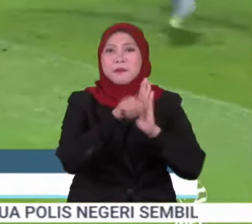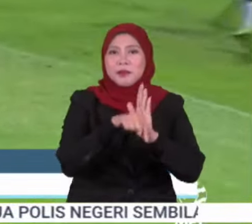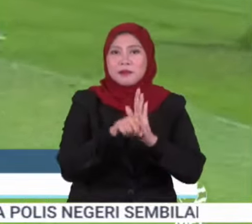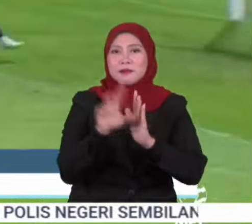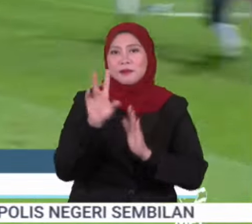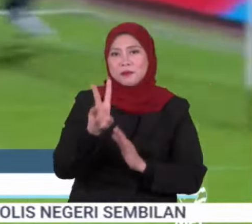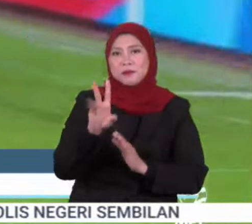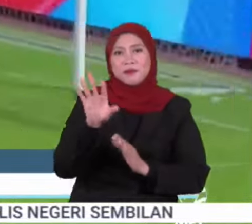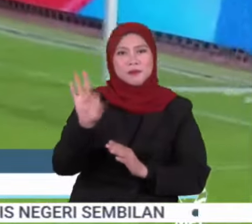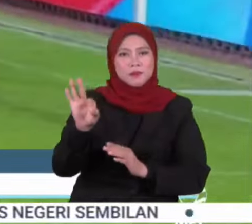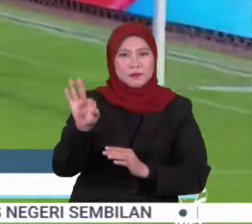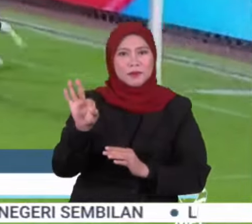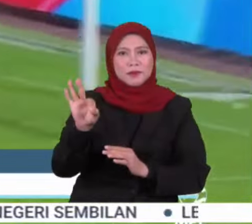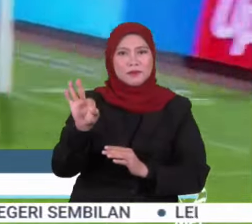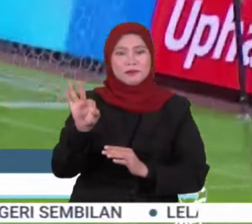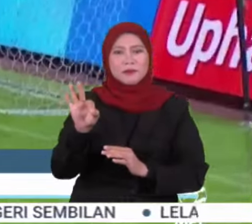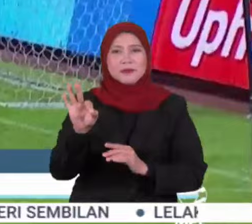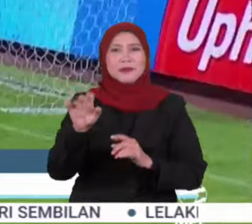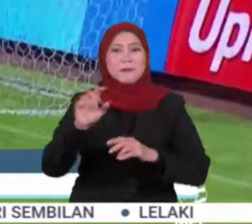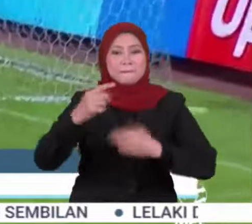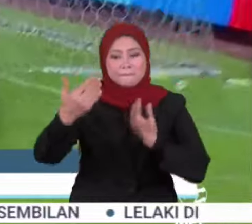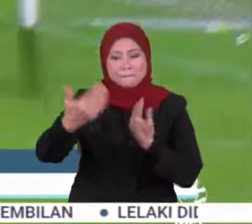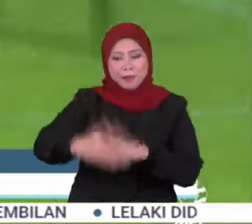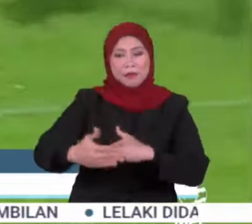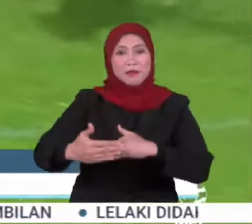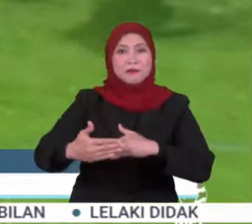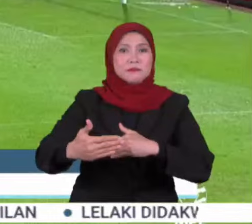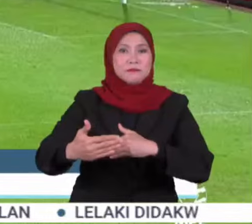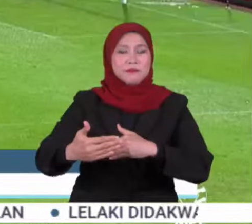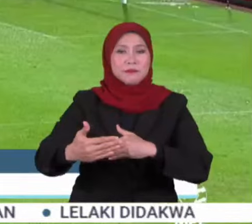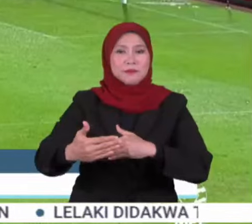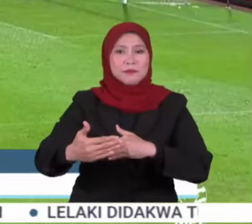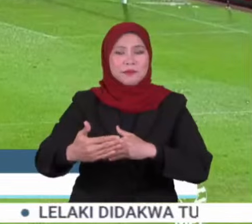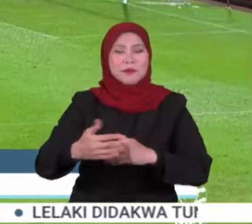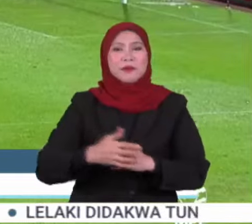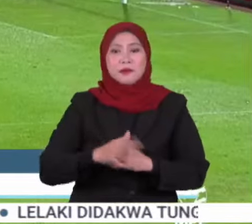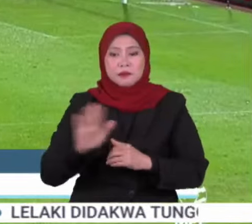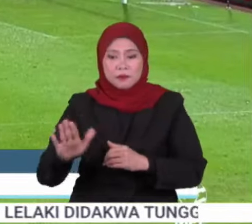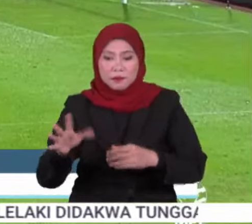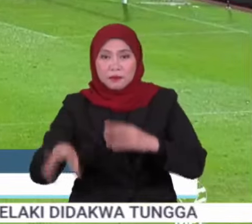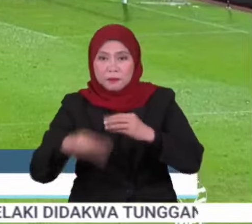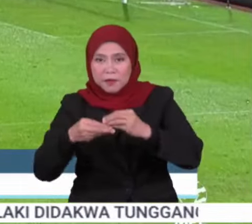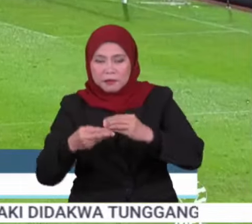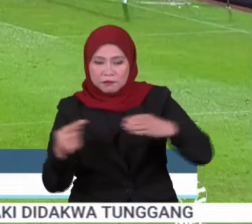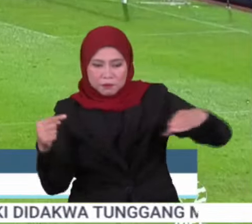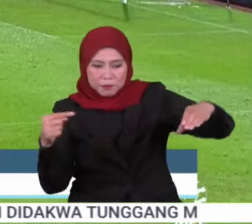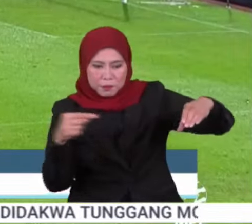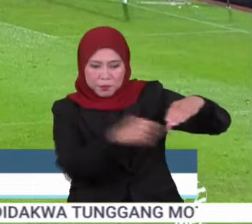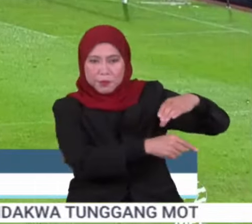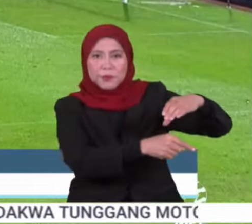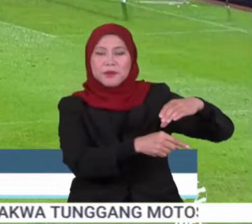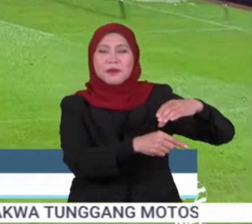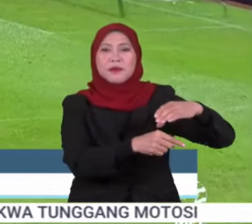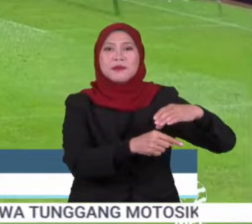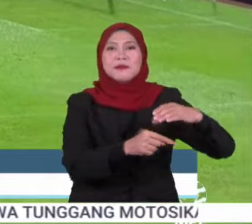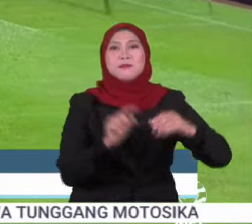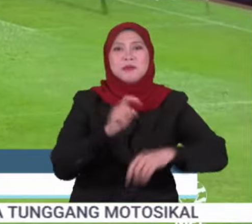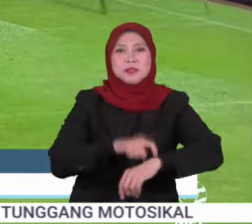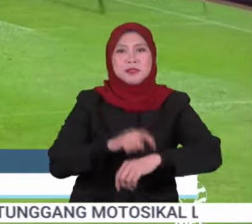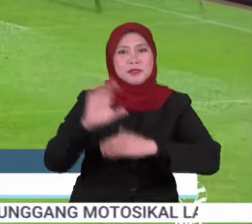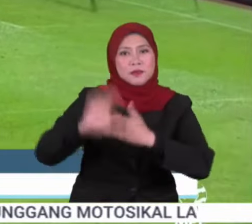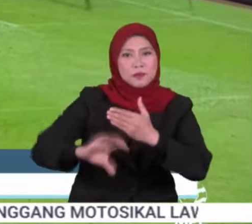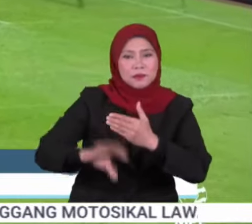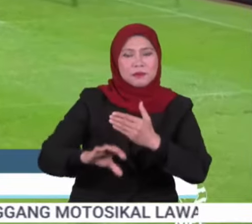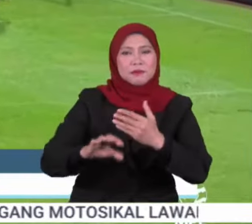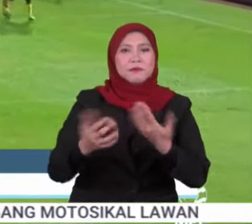minit ke-79 hasil jaringan penalti Ifadai Olusegun. Litak menambah jaringan kedua, skuad Sang Kenari di masa kecederaan